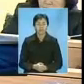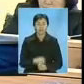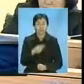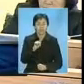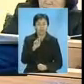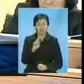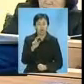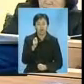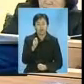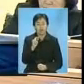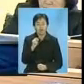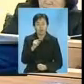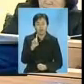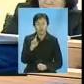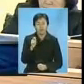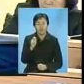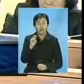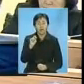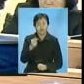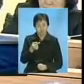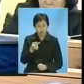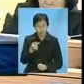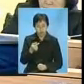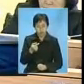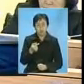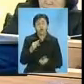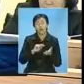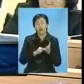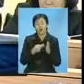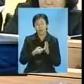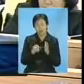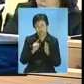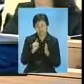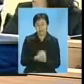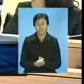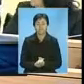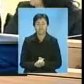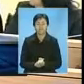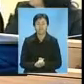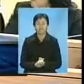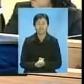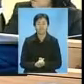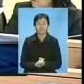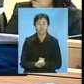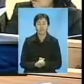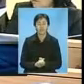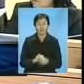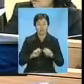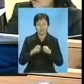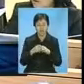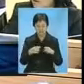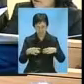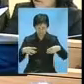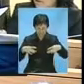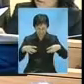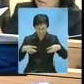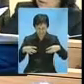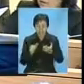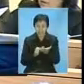าในภาษาอังกฤษนั้นแปลว่า conflict resolution ก็คือการแก้ไขปัญหาความขัดแย้